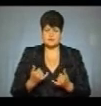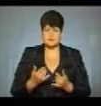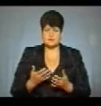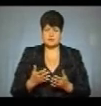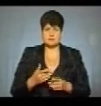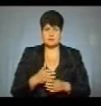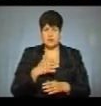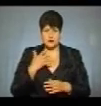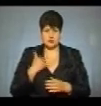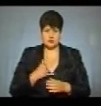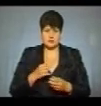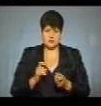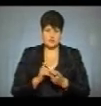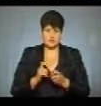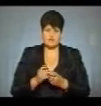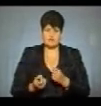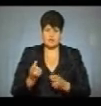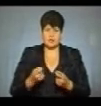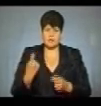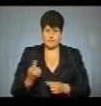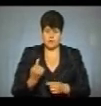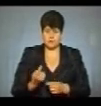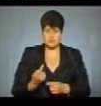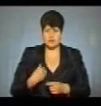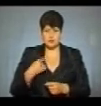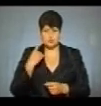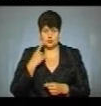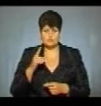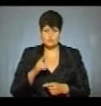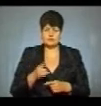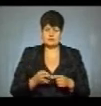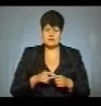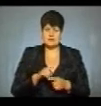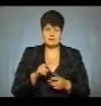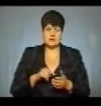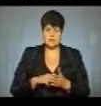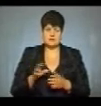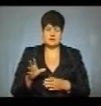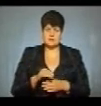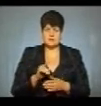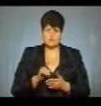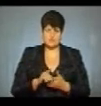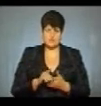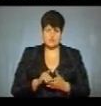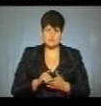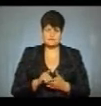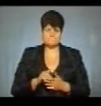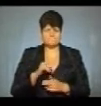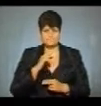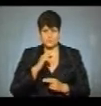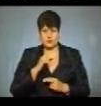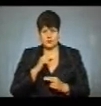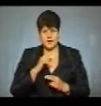у нас дуже багато конфліктів виникає в області. Я думаю, що тому в таких питаннях ми всі повинні бути обережними в